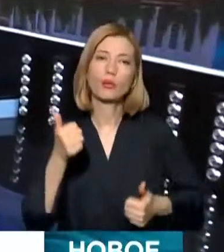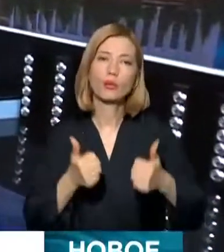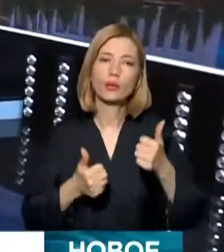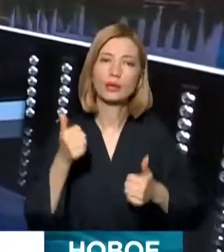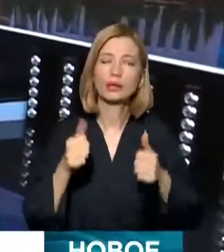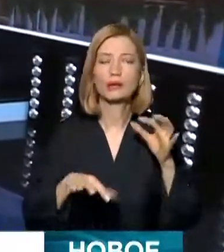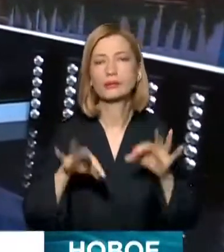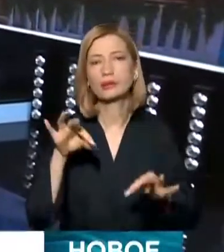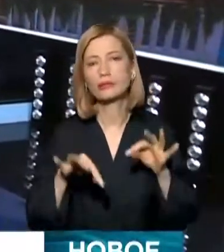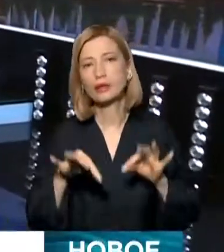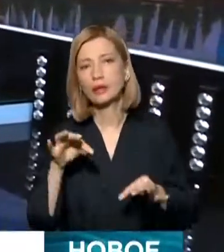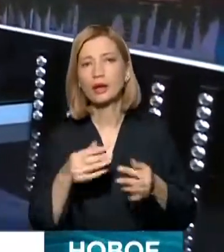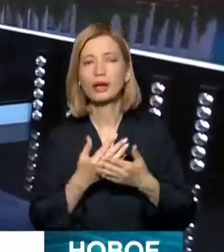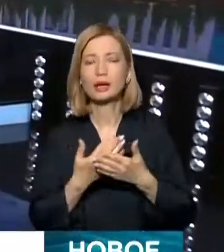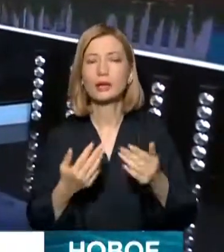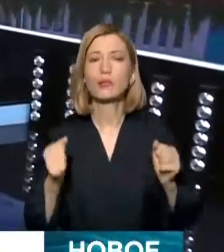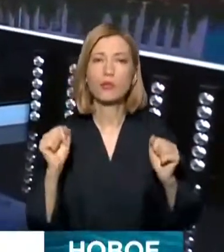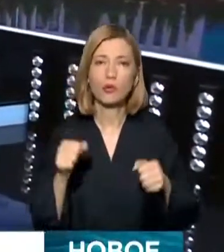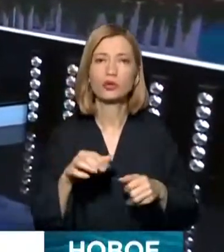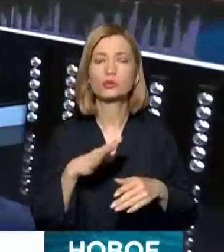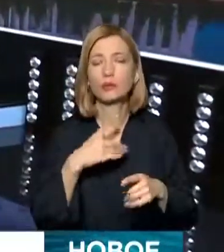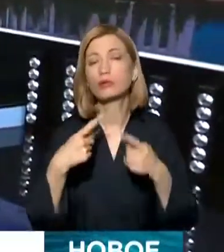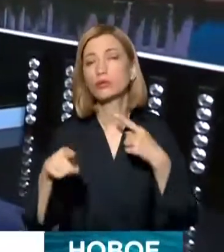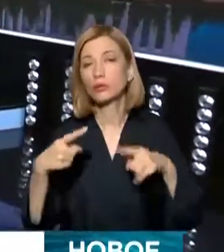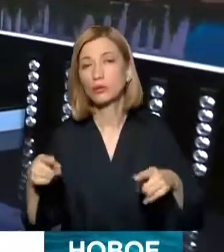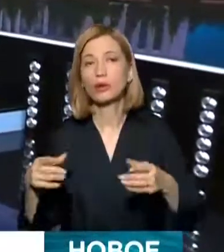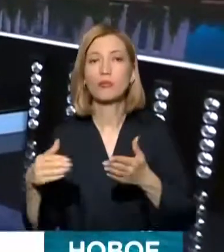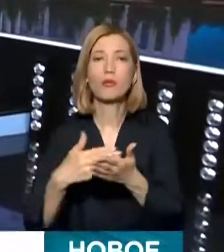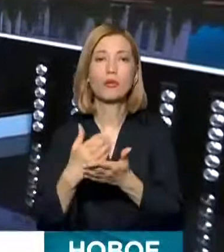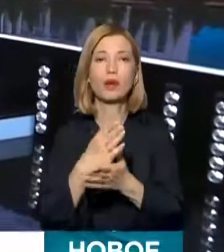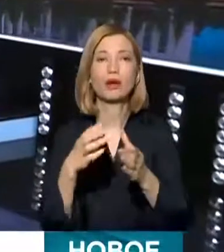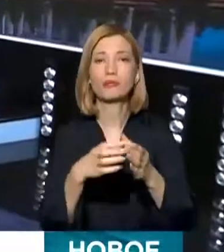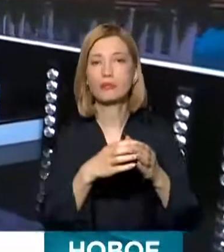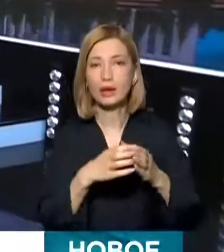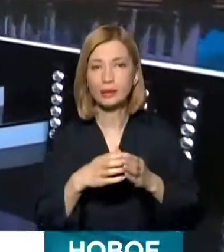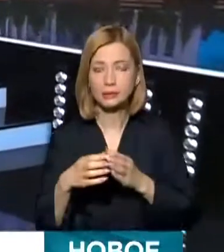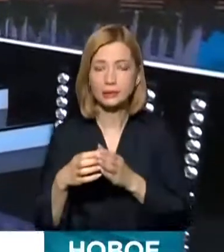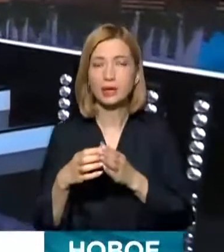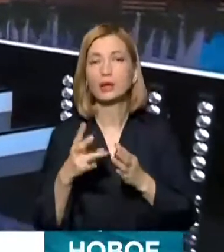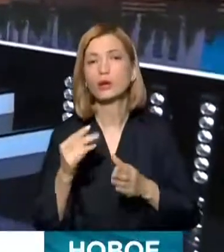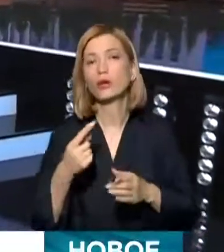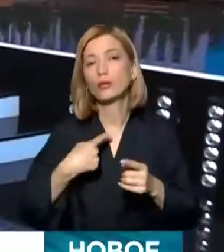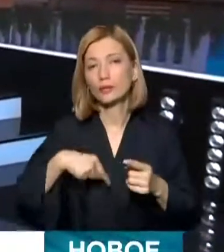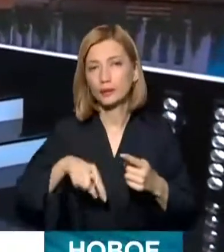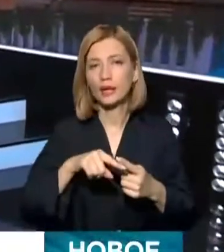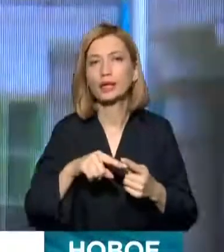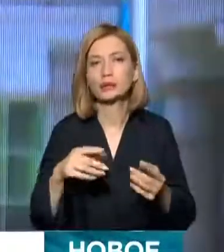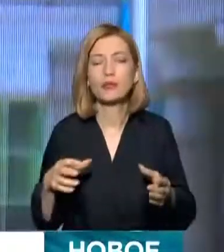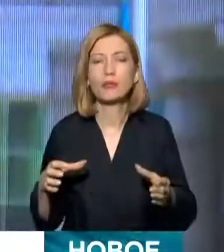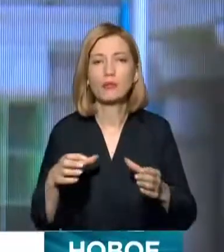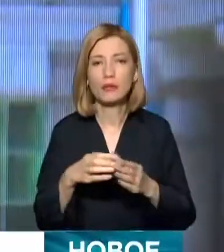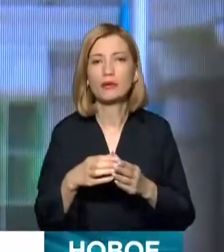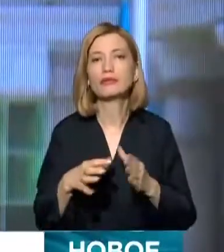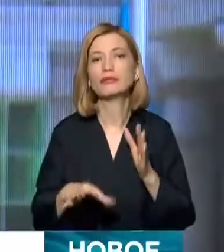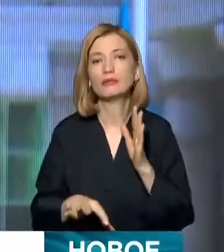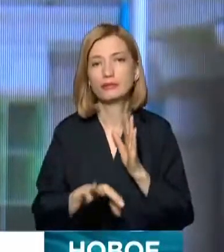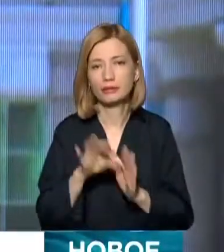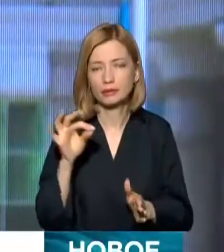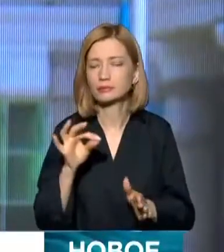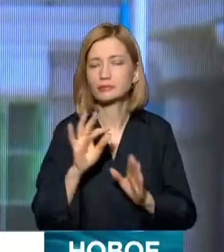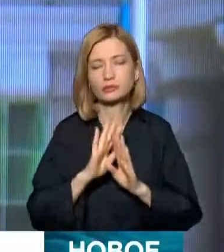да, праймерис и так далее в других политических партиях, но я полагаю, что все-таки наша партия в своем выборе